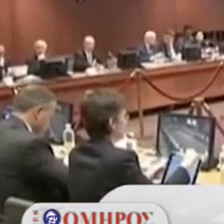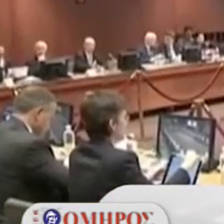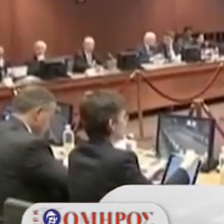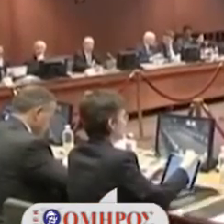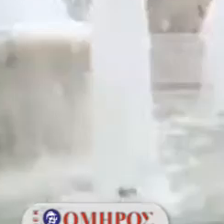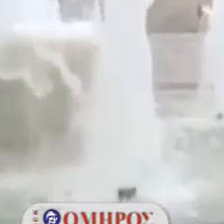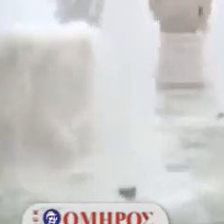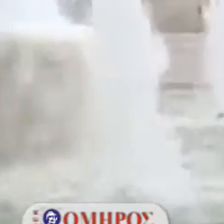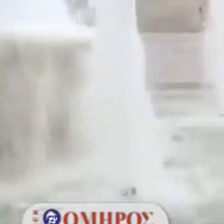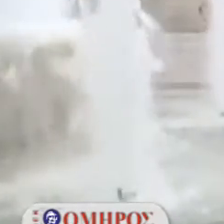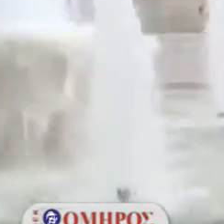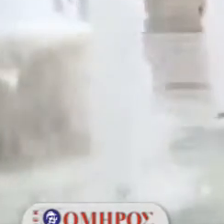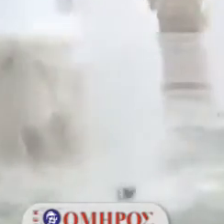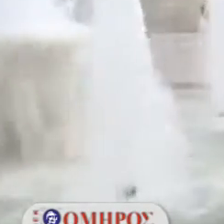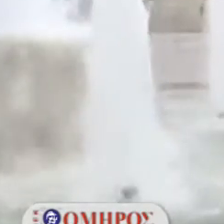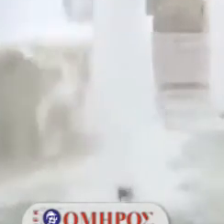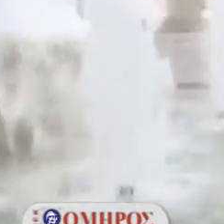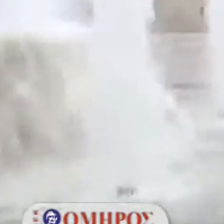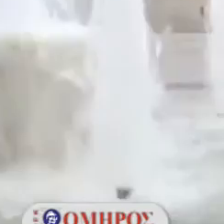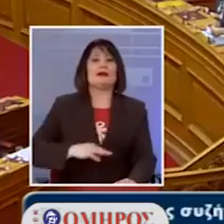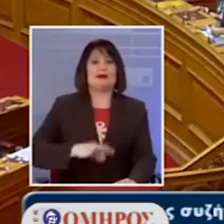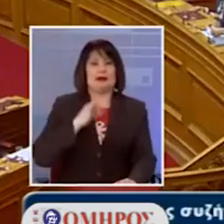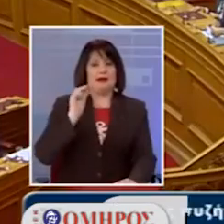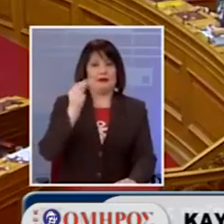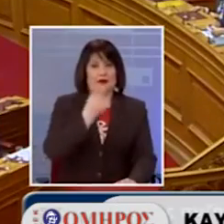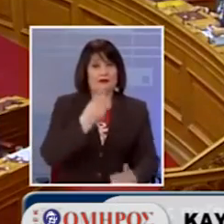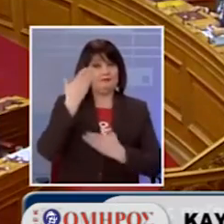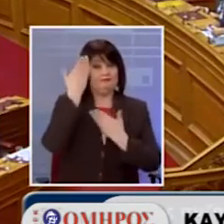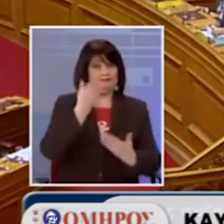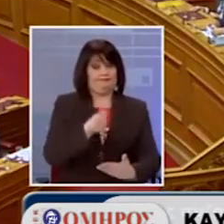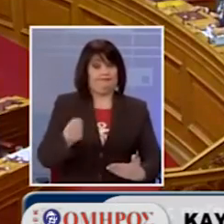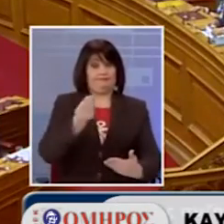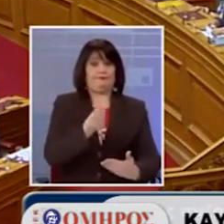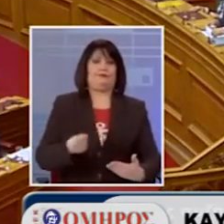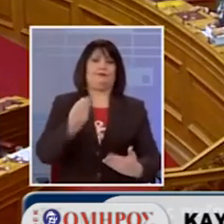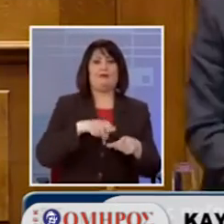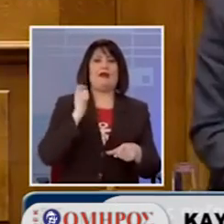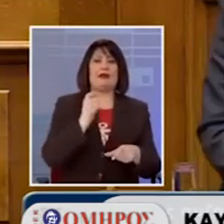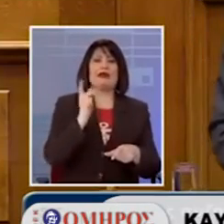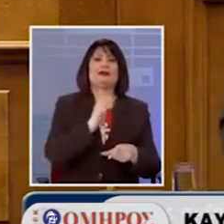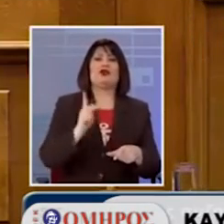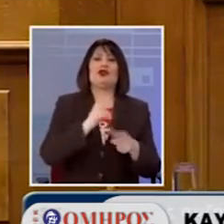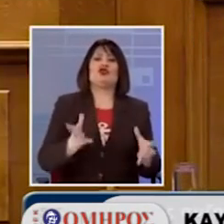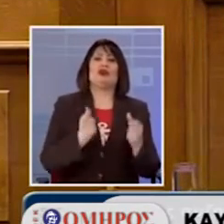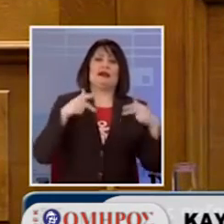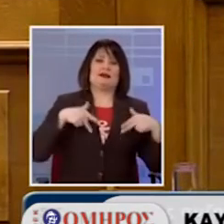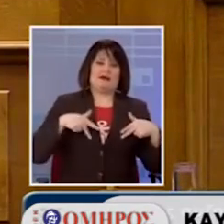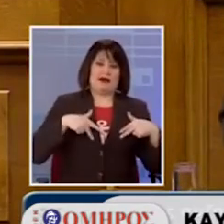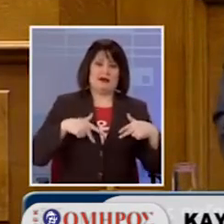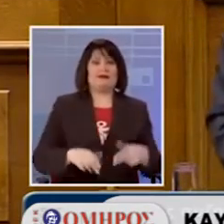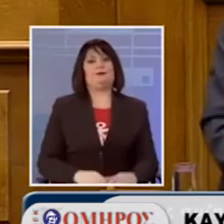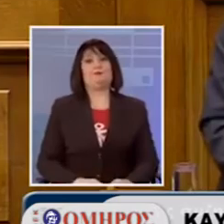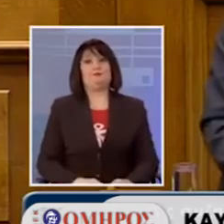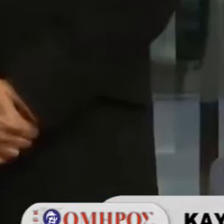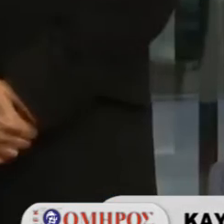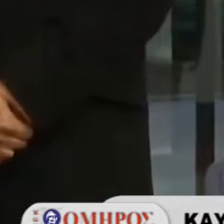ούτε ένα ευρώ. Με το πολιτικό θερμόμετρο να ανακορυφώνεται, η αντίδραση της ελληνικής πλευράς ήταν άμεση. Ο Υπουργός Επικρατείας Νίκος Παπάς